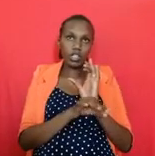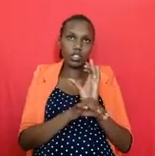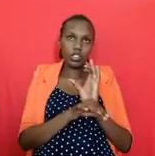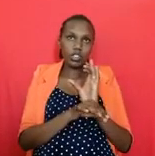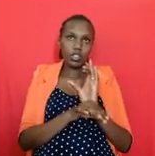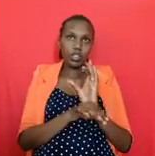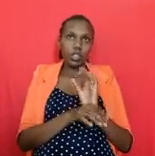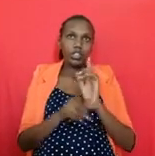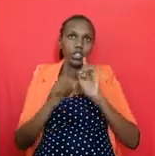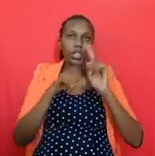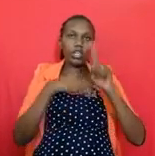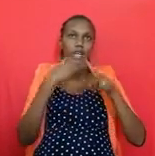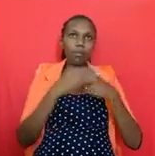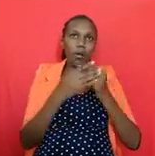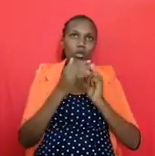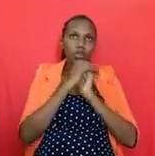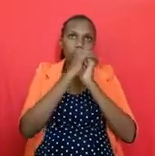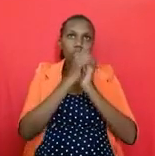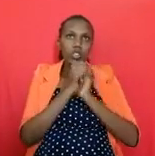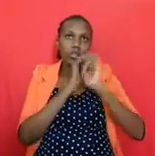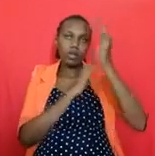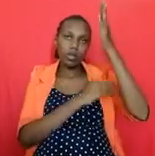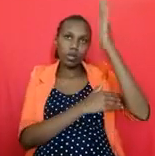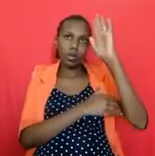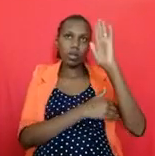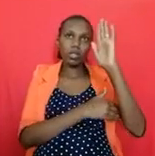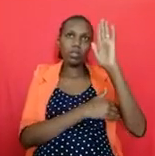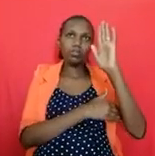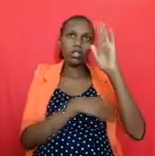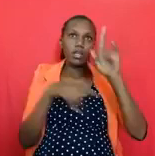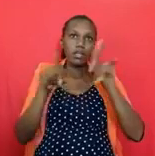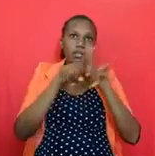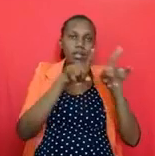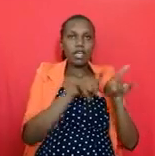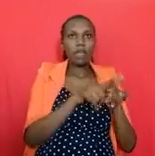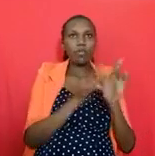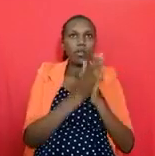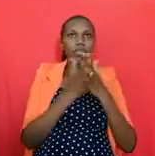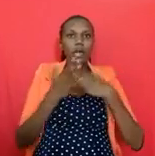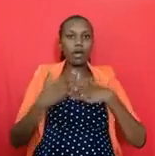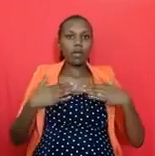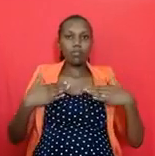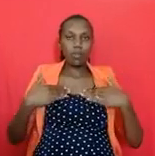kiraigwa uhoro wa guthathaiya ngai na mioyo itu